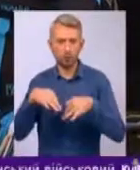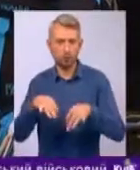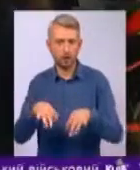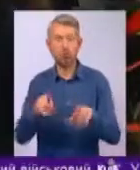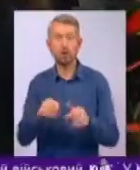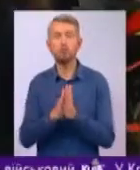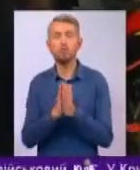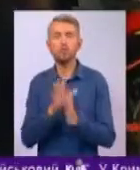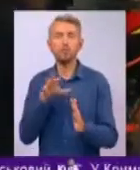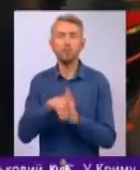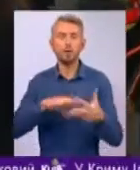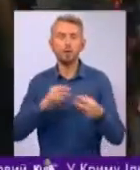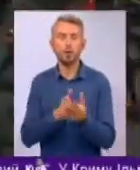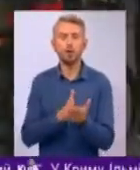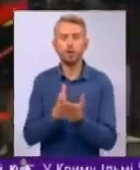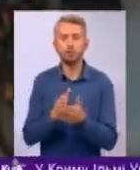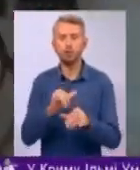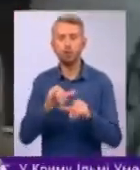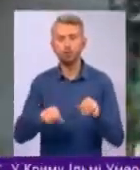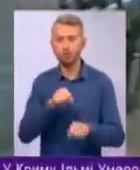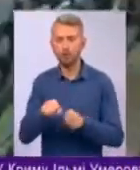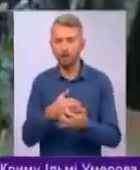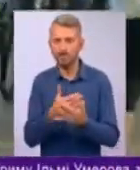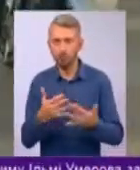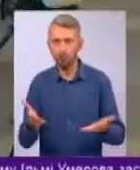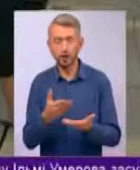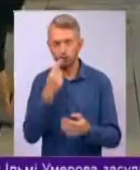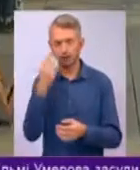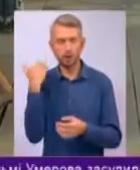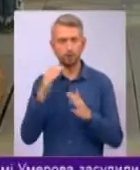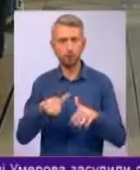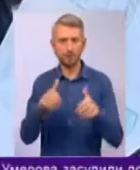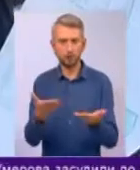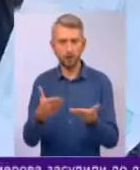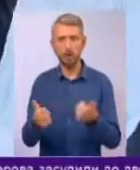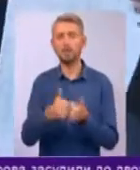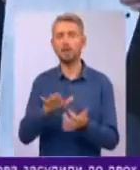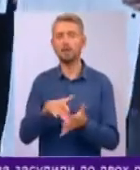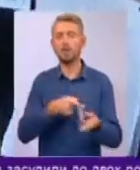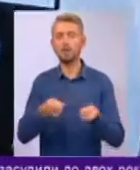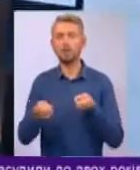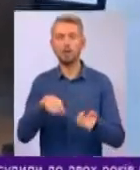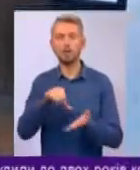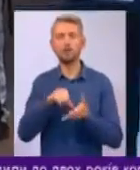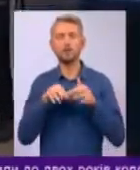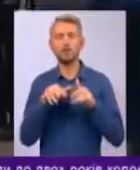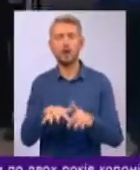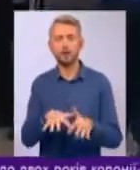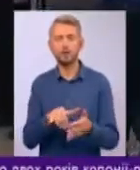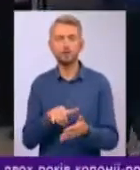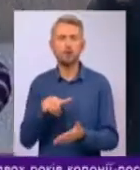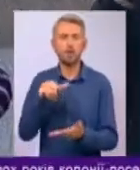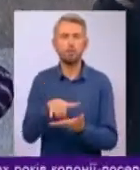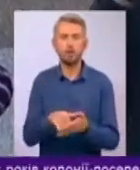попросили впровадити концепцію розвитку велоінфраструктури, яку нещодавно презентували. А біля міської адміністрації учасники акції встановили